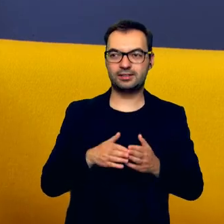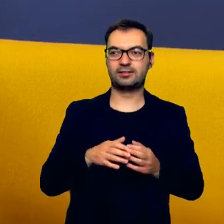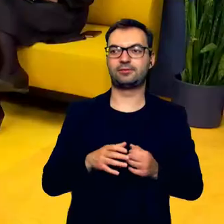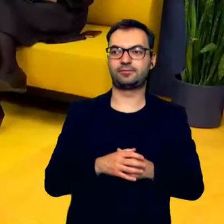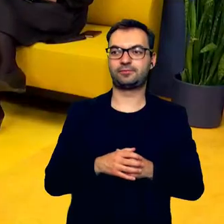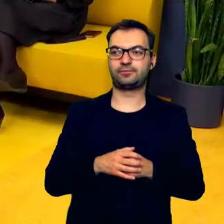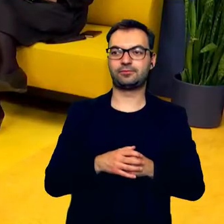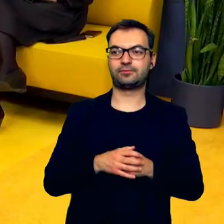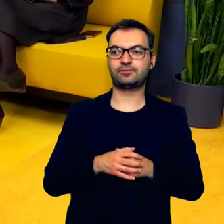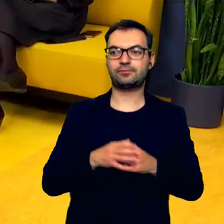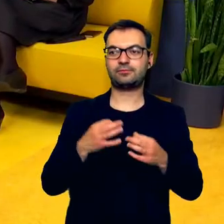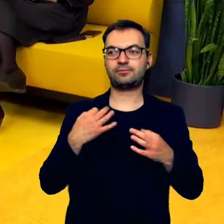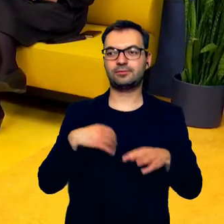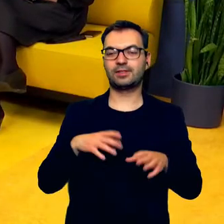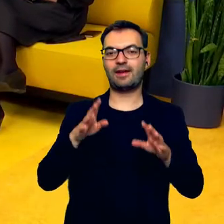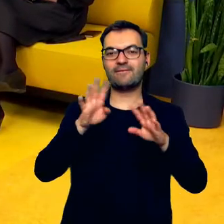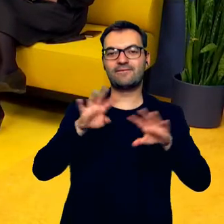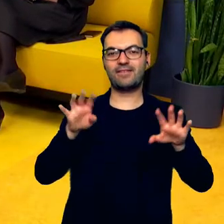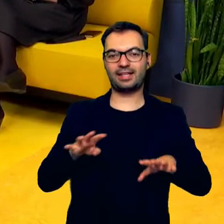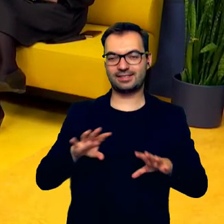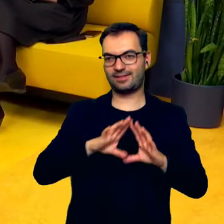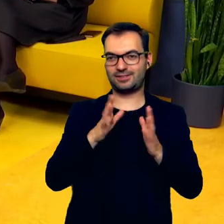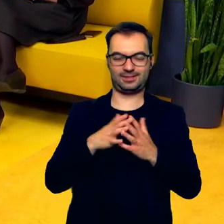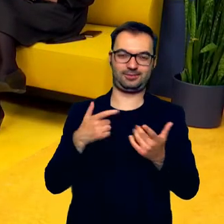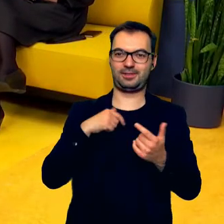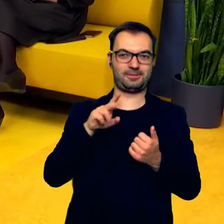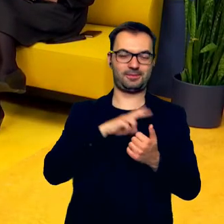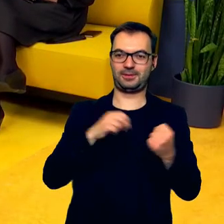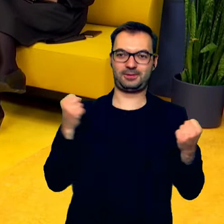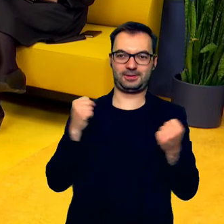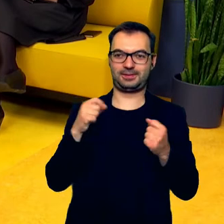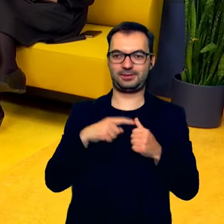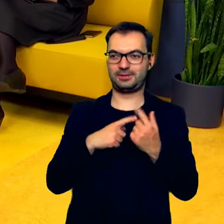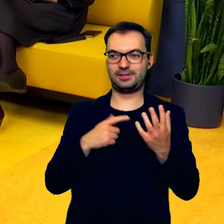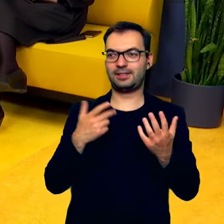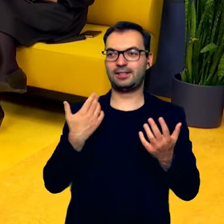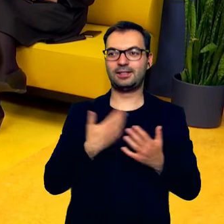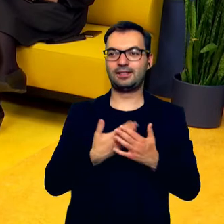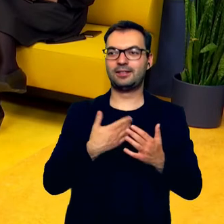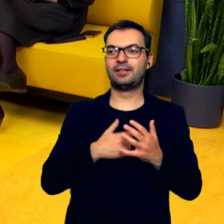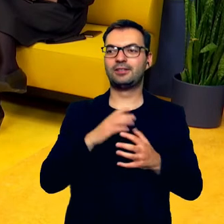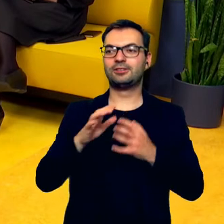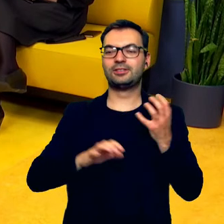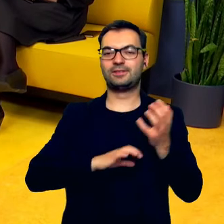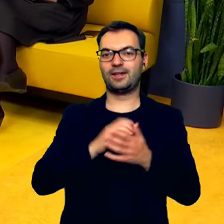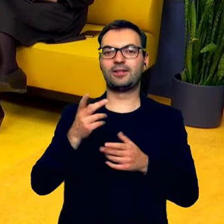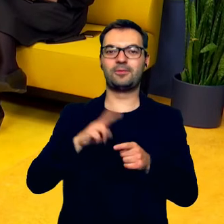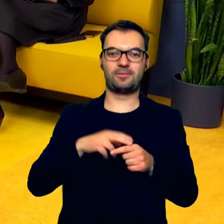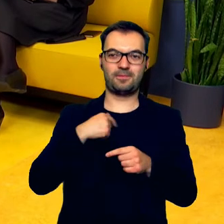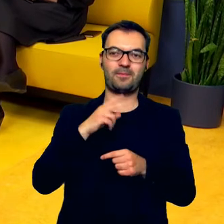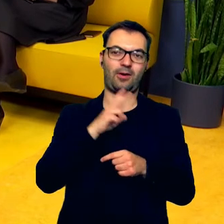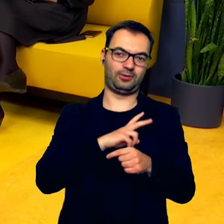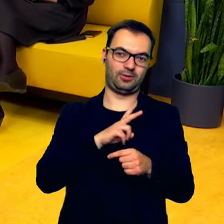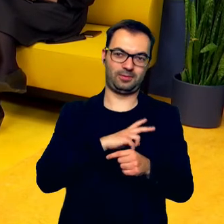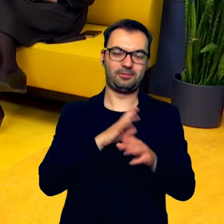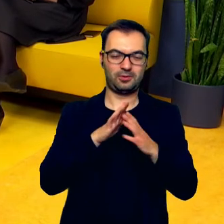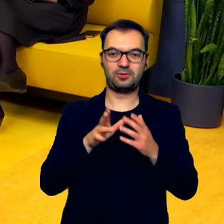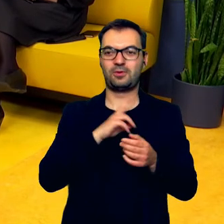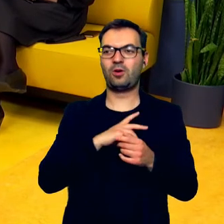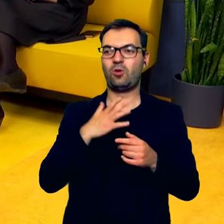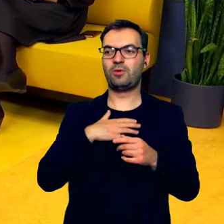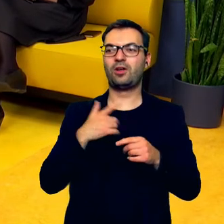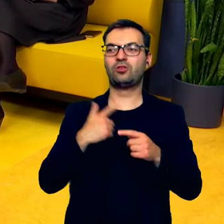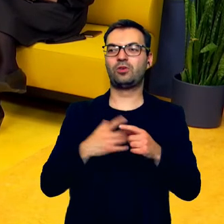tak, sukienki z frędzlami, tak. To wszystko jakoś robi na mnie wrażenie, ponieważ to jest świat, który mi się podoba pod wieloma względami. Ja